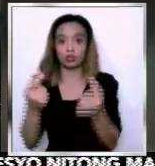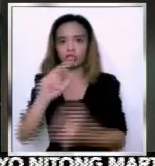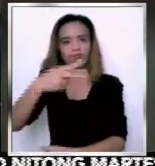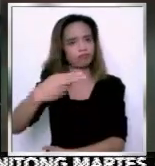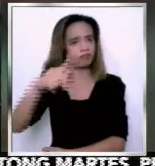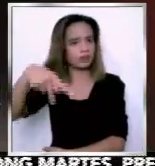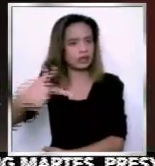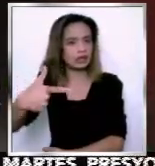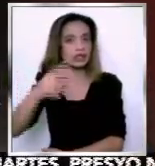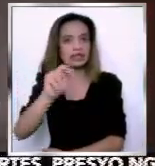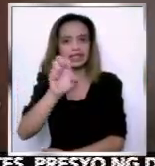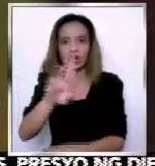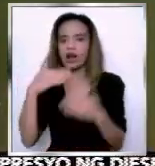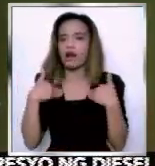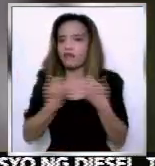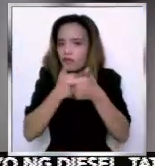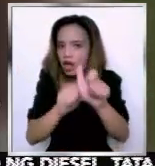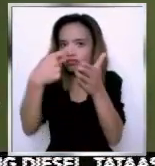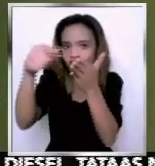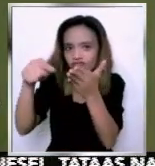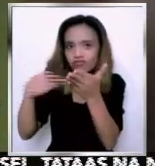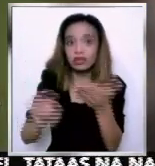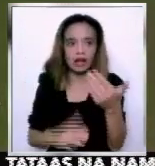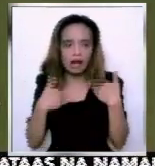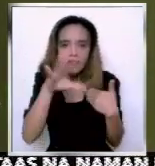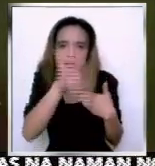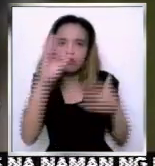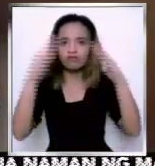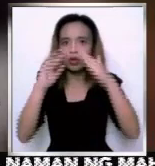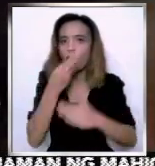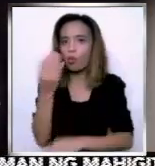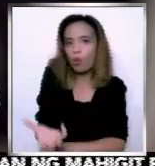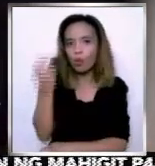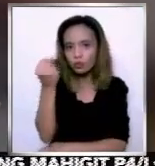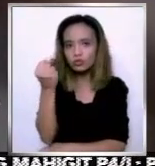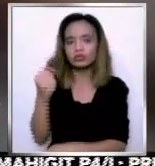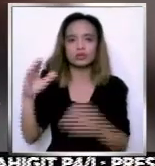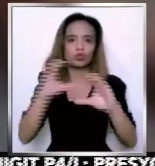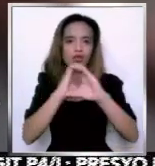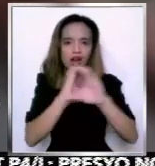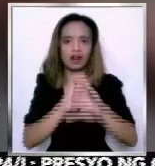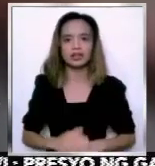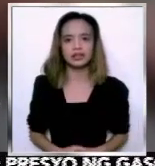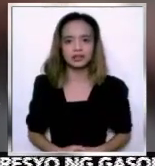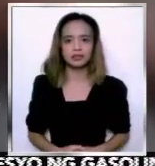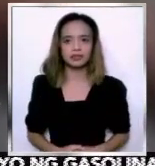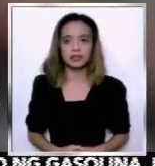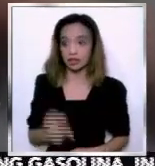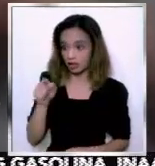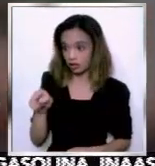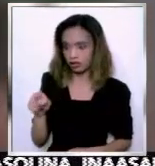Region. Natunto ng bahay ng umano'y may-ari ng sasakyang sangkot. Ah, kayo yung owner? Okay. Kayo yung driver? Hindi